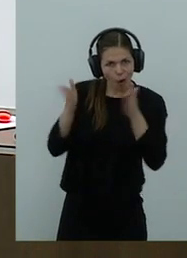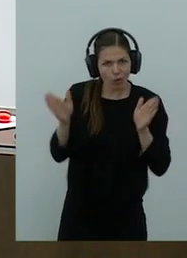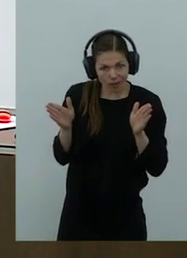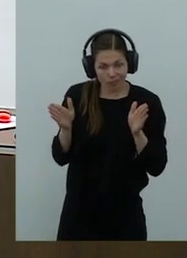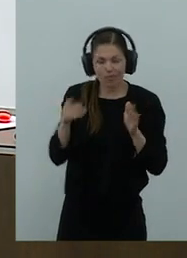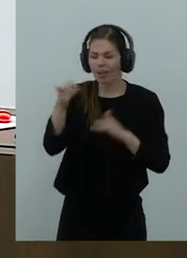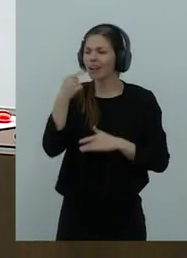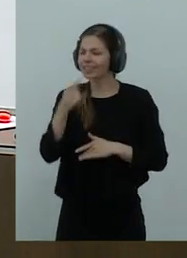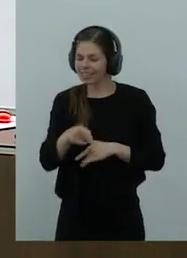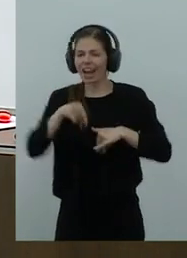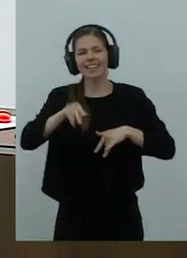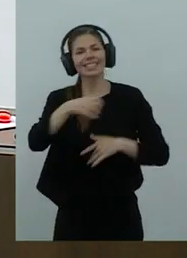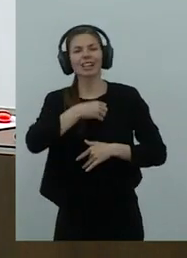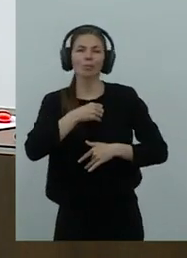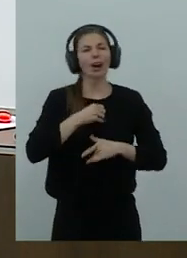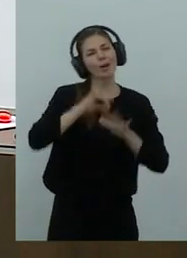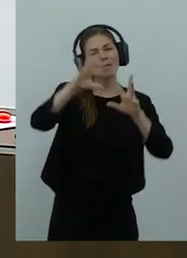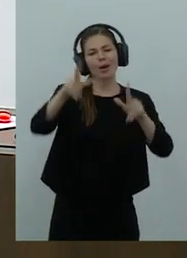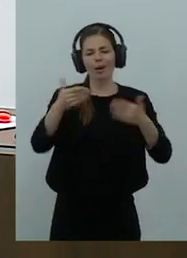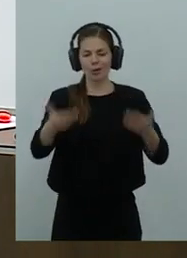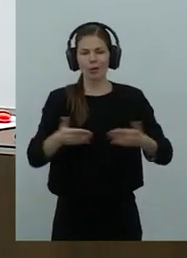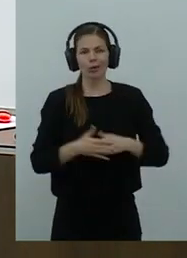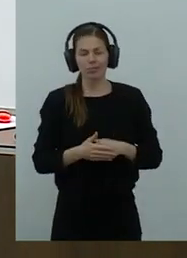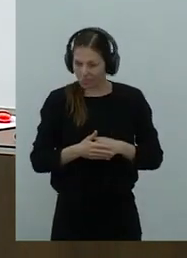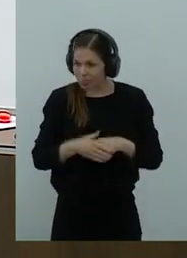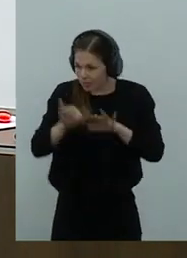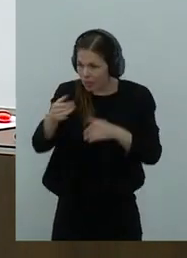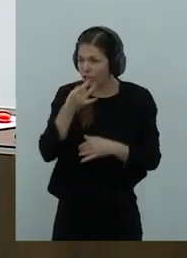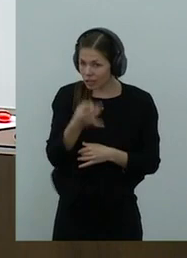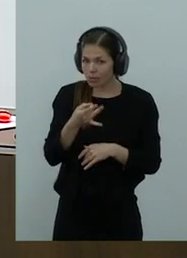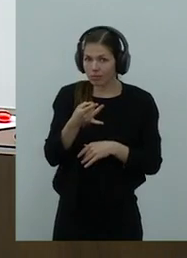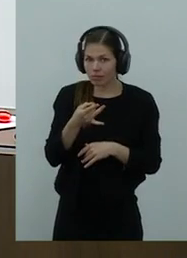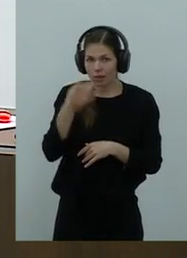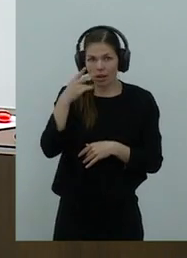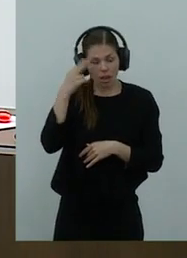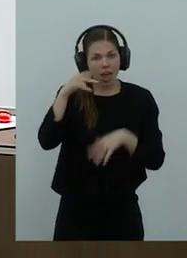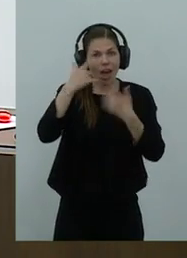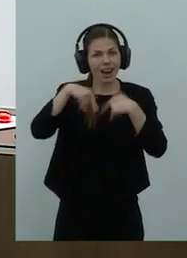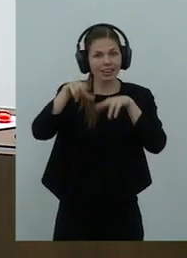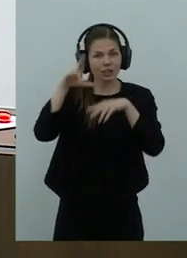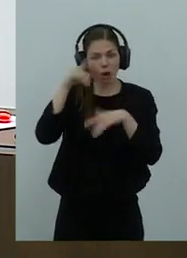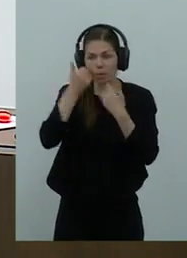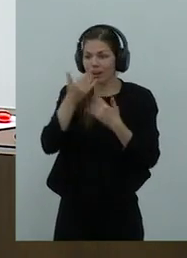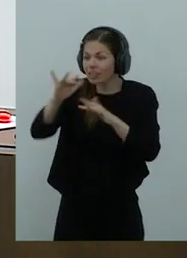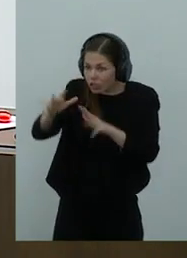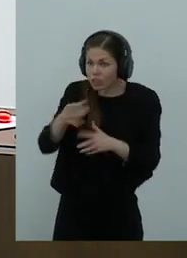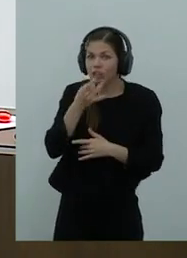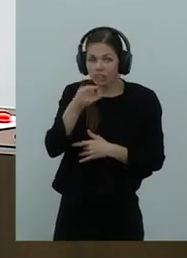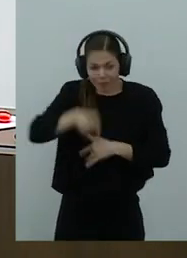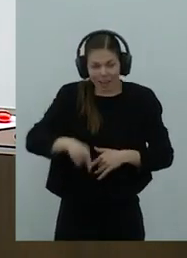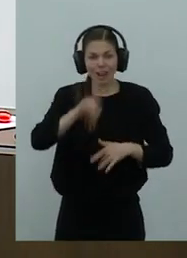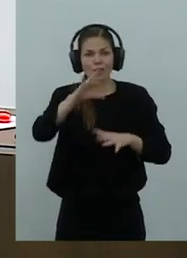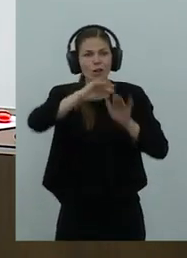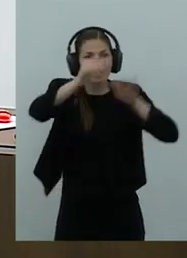Salzburg gesprochen worden. Ja, da gebe ich Ihnen schon zum Teil recht, Herr Landeshauptmann. Wunderschöne Berge, wunderschöne Seen, eine tolle Gesellschaft,